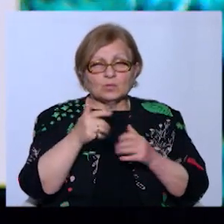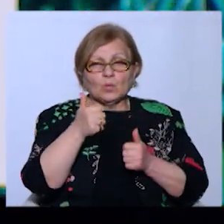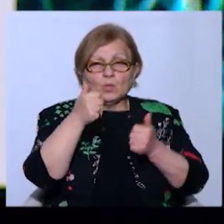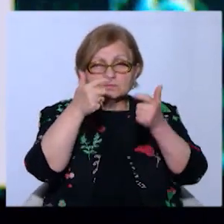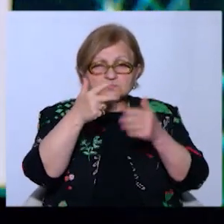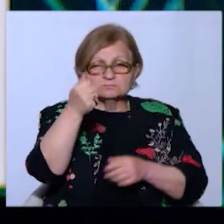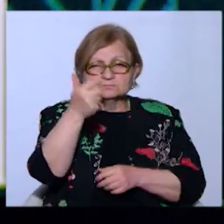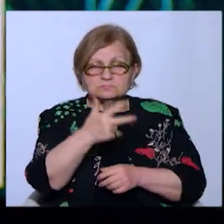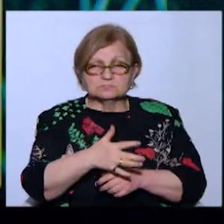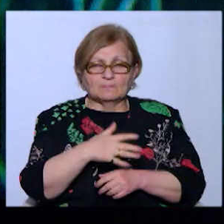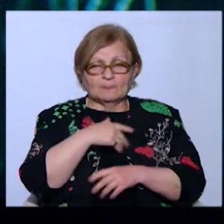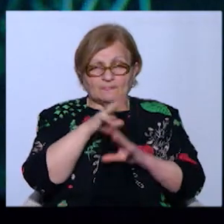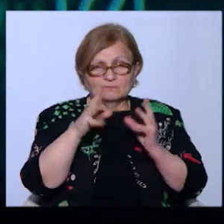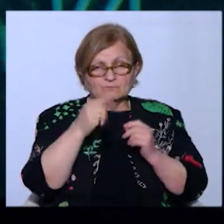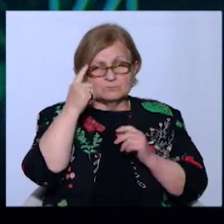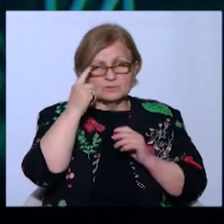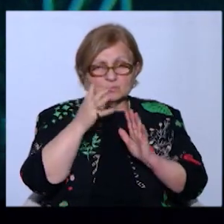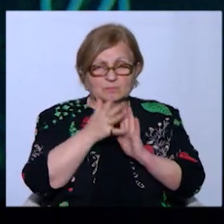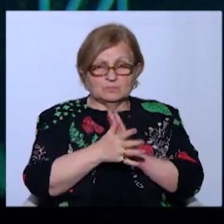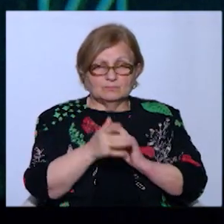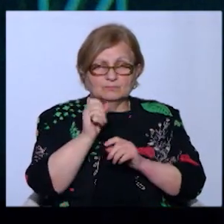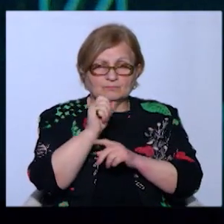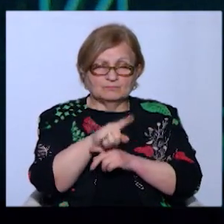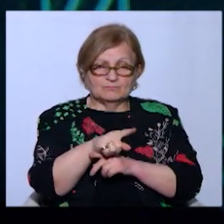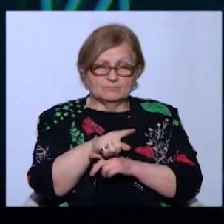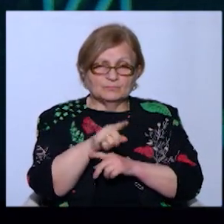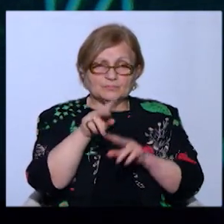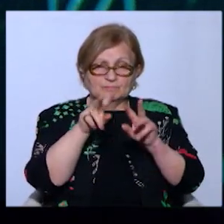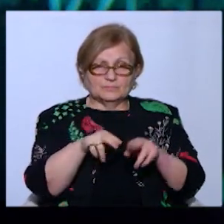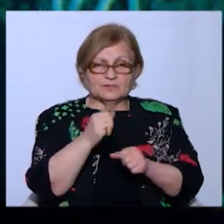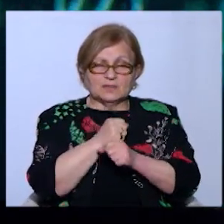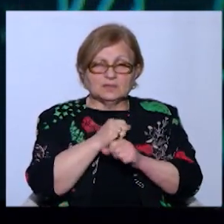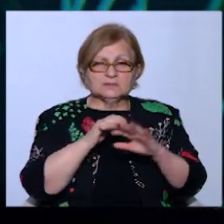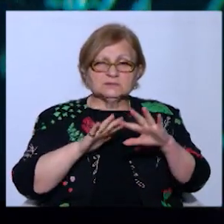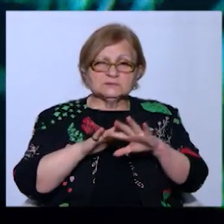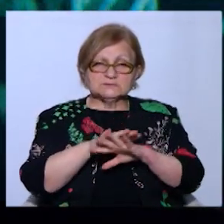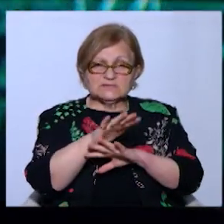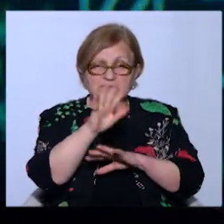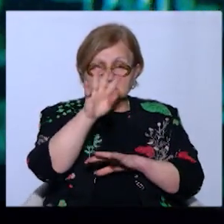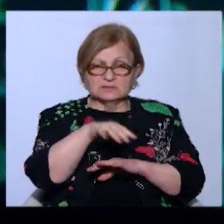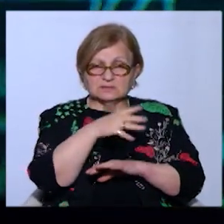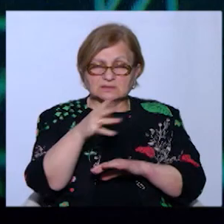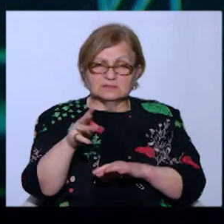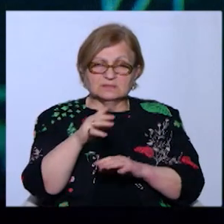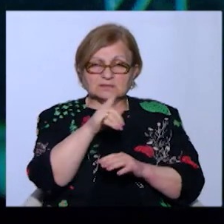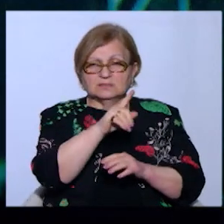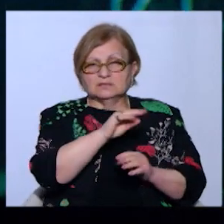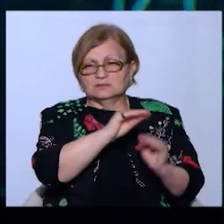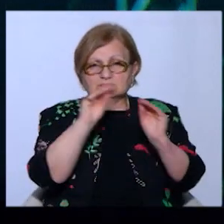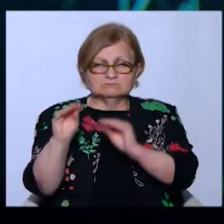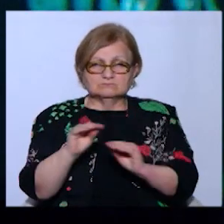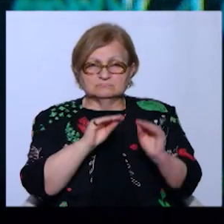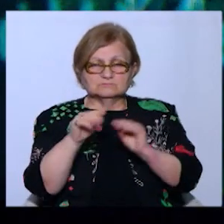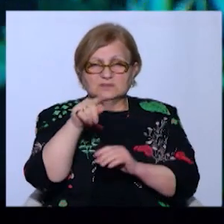არის. მე მგონი ყველაფერი გასაგებია, უბრალოდ დავალებად გეკნებათ რომ გააკეთეთ ცხრილი და დაორგანიზებულად გადაიტანეთ